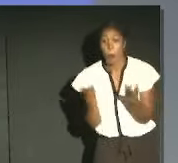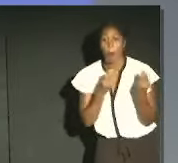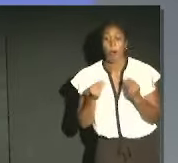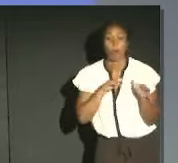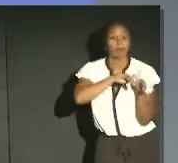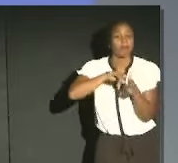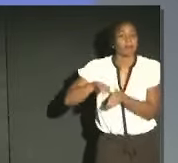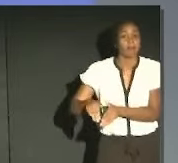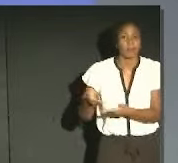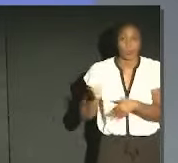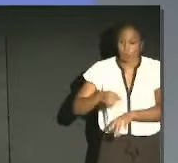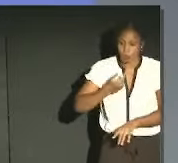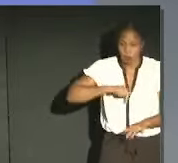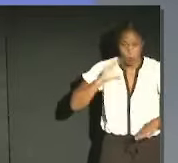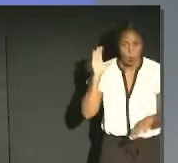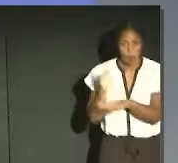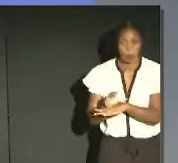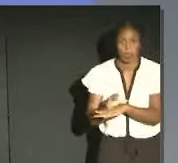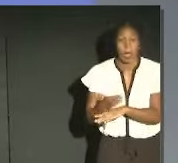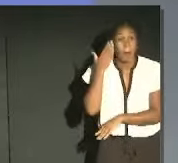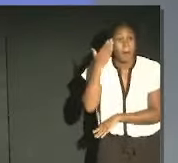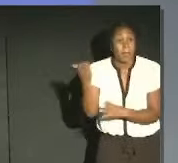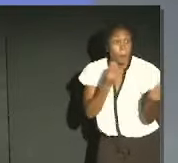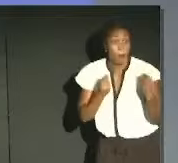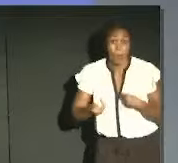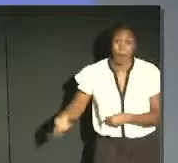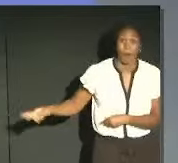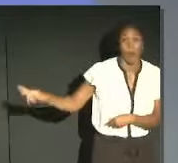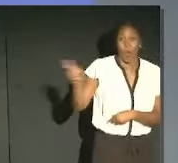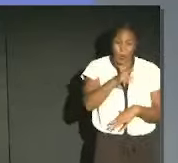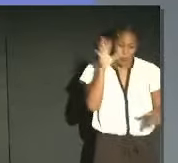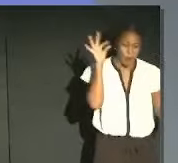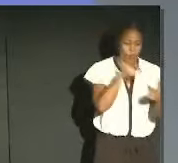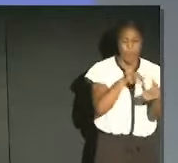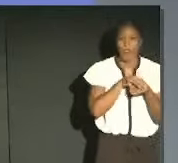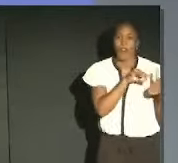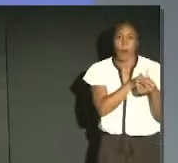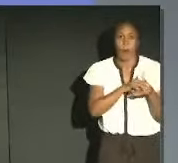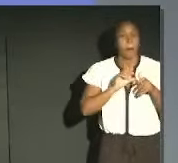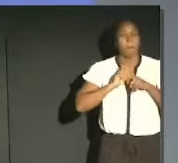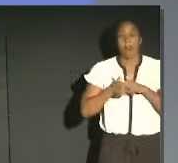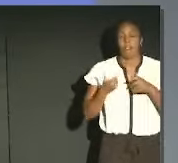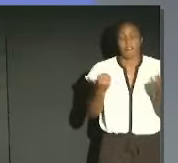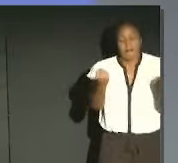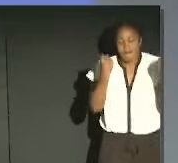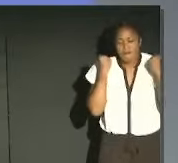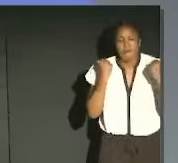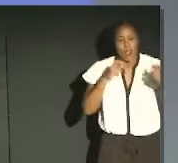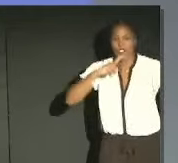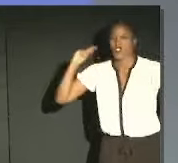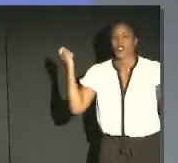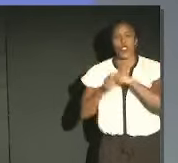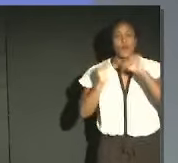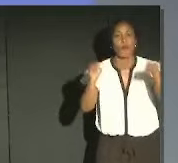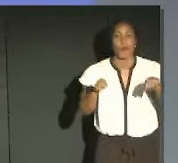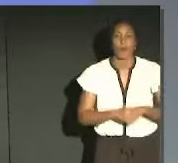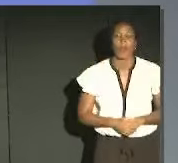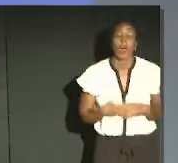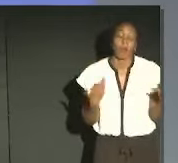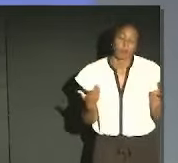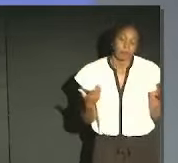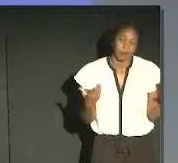ça si le peuple retourne aux urnes alors nous aurons la force de tout changer et je veux terminer par une